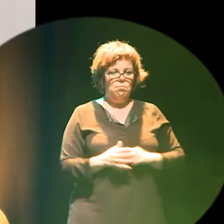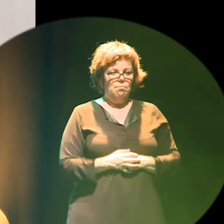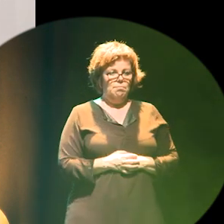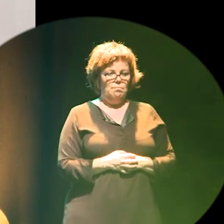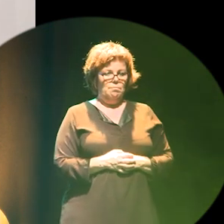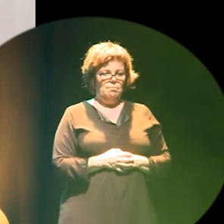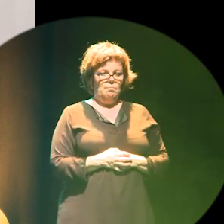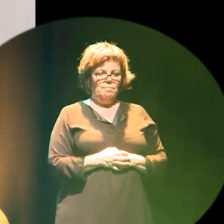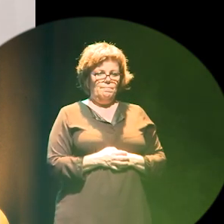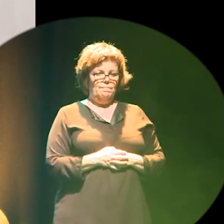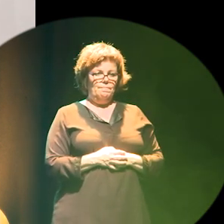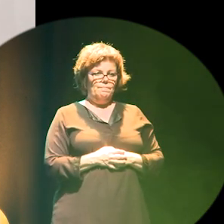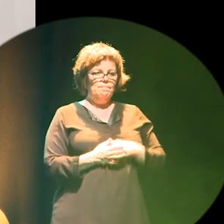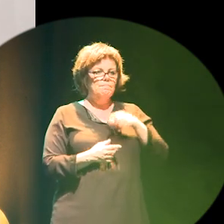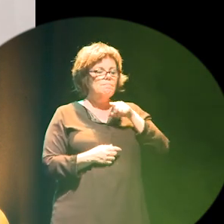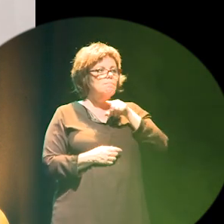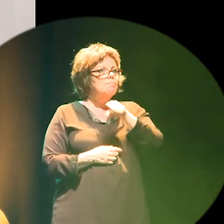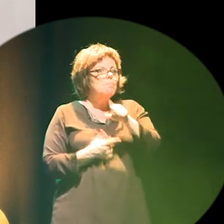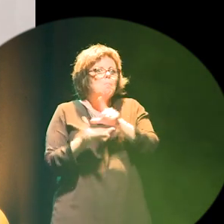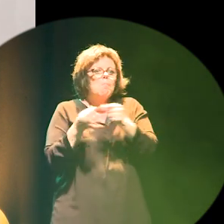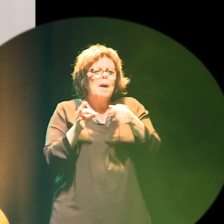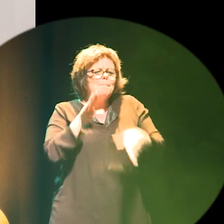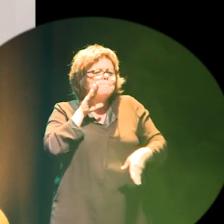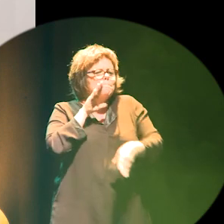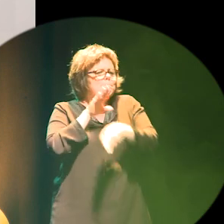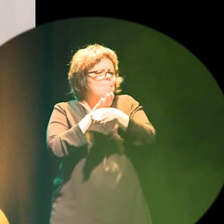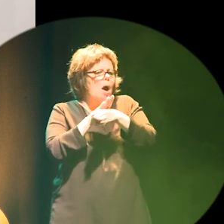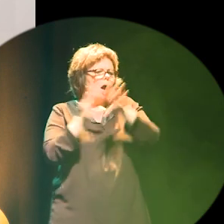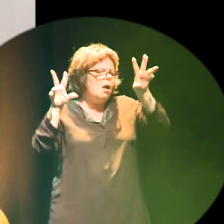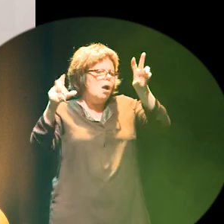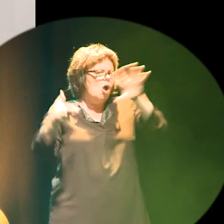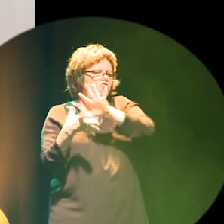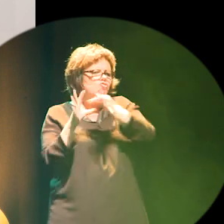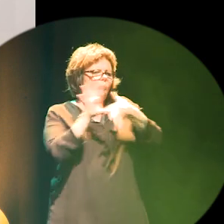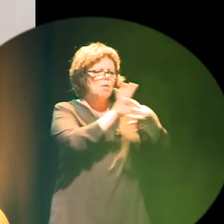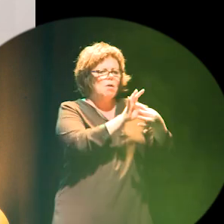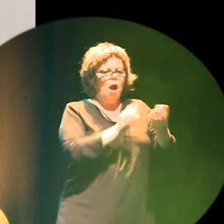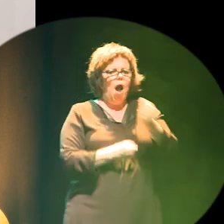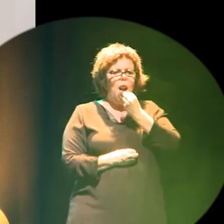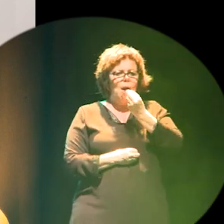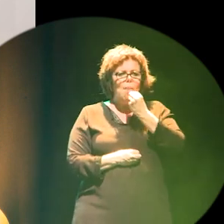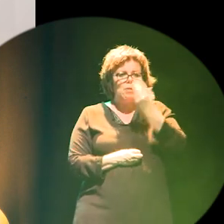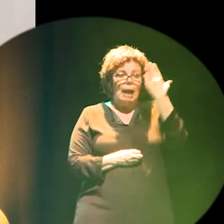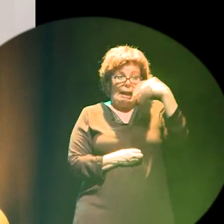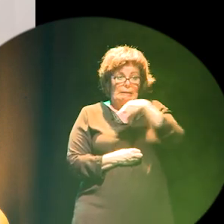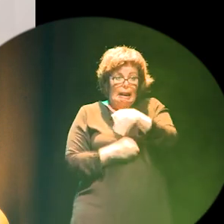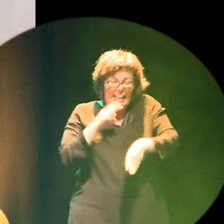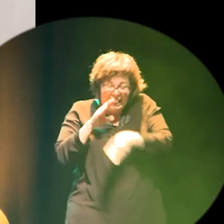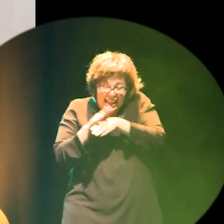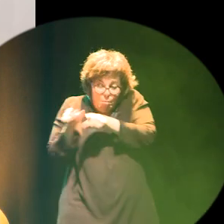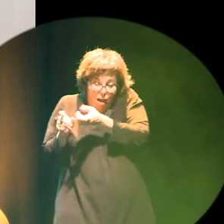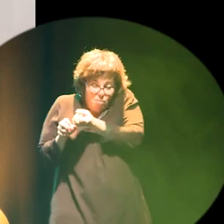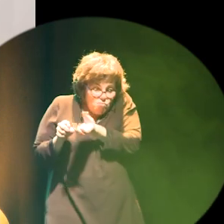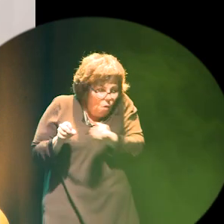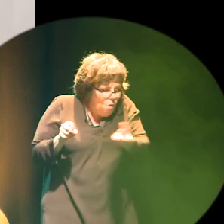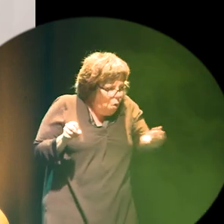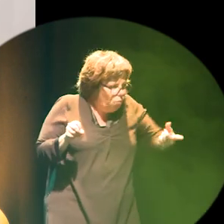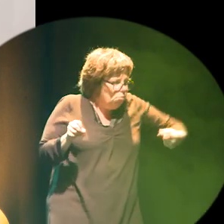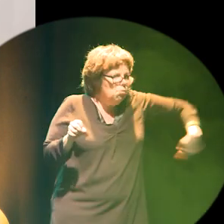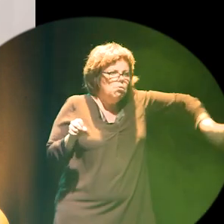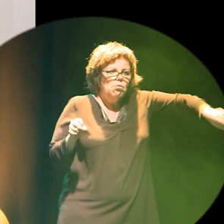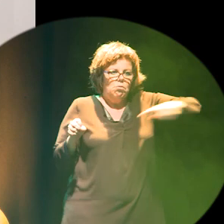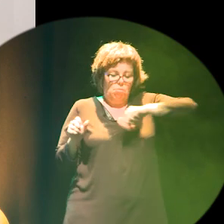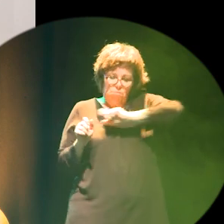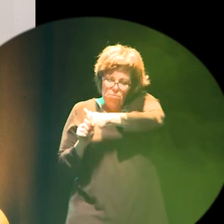Du coup, le phytoplancton est à la base de la chaîne alimentaire. La sardine que vous mangez, c'est grâce au phytoplancton. Et si